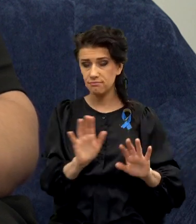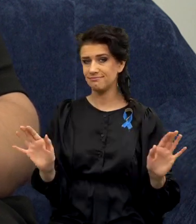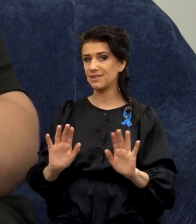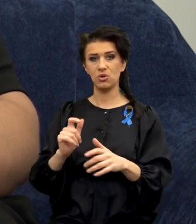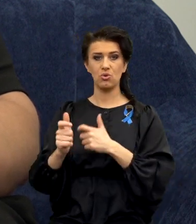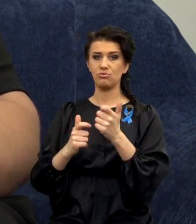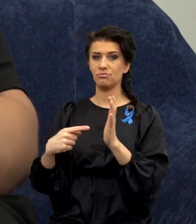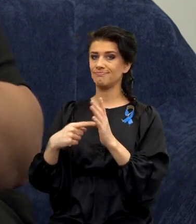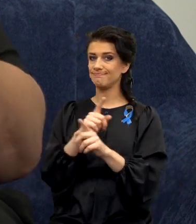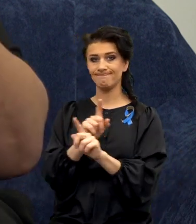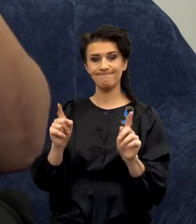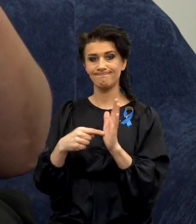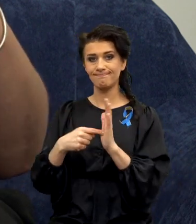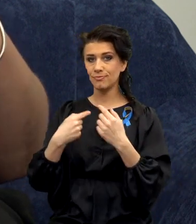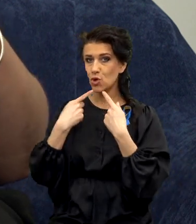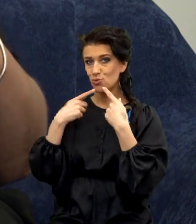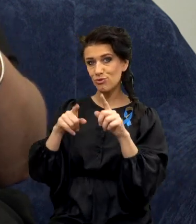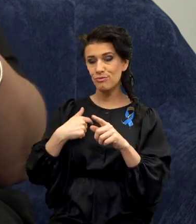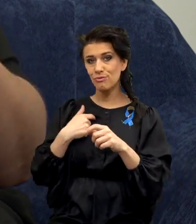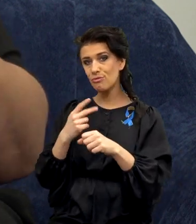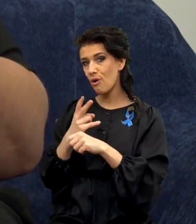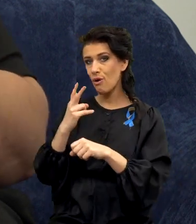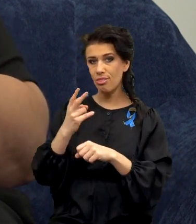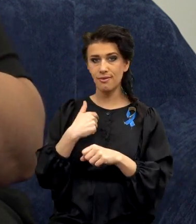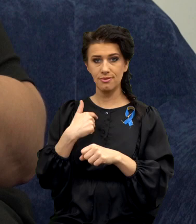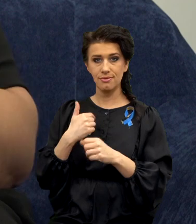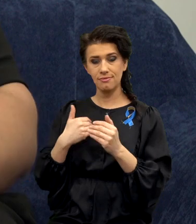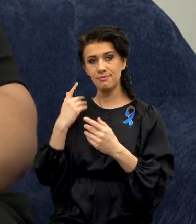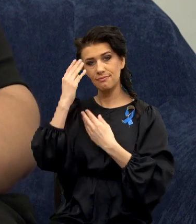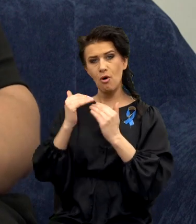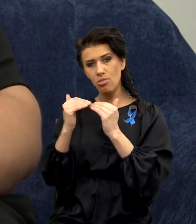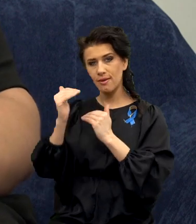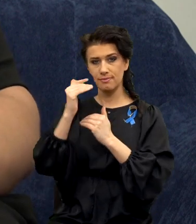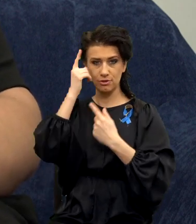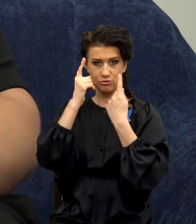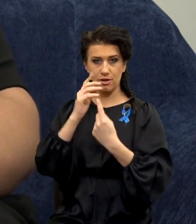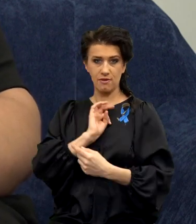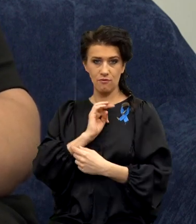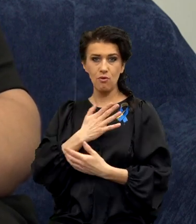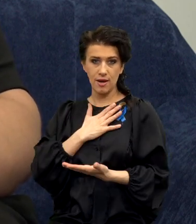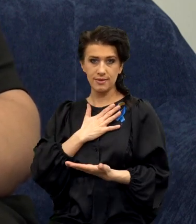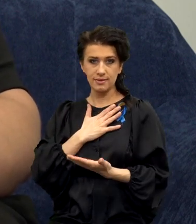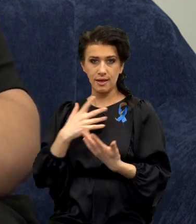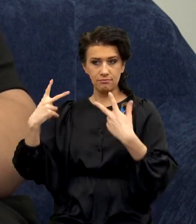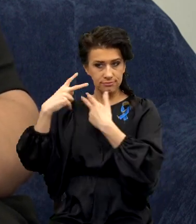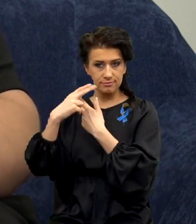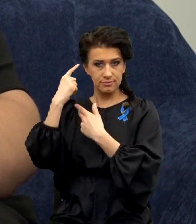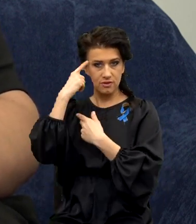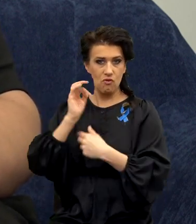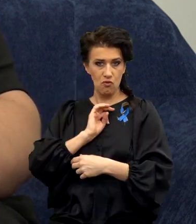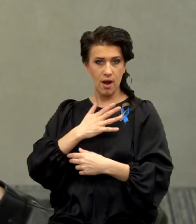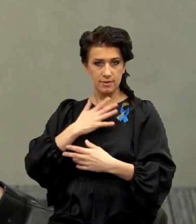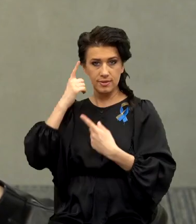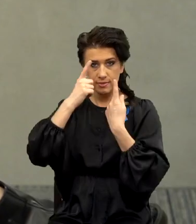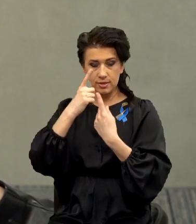nasza odpowiedzialność, taka ponad to, co myślimy. Myślę, że to jest taka ważna sprawa, kwestia, żeby o tym